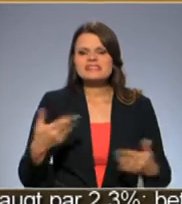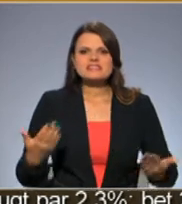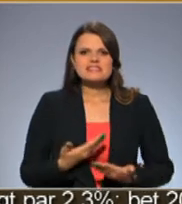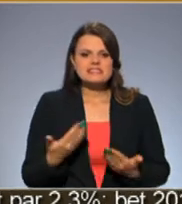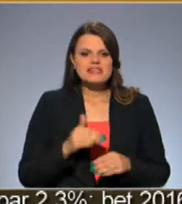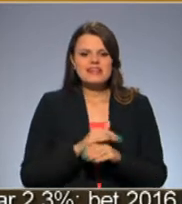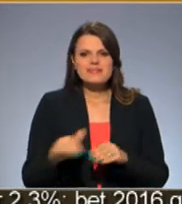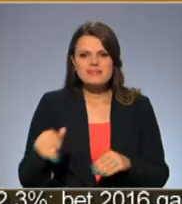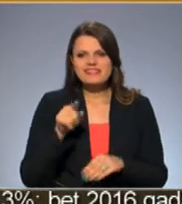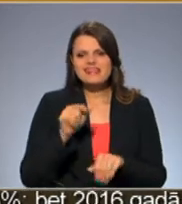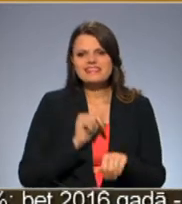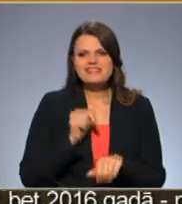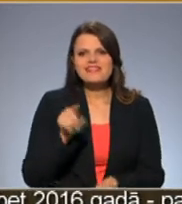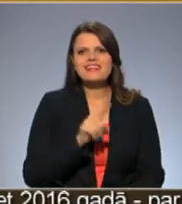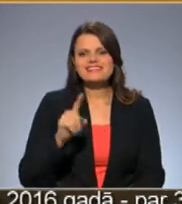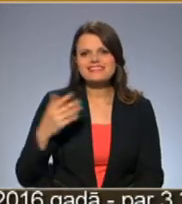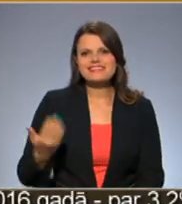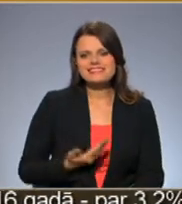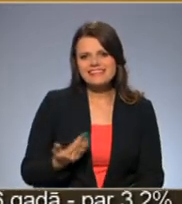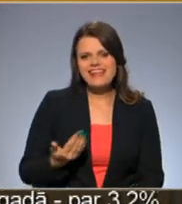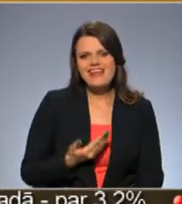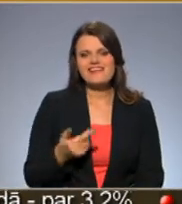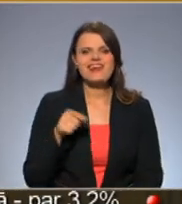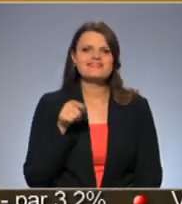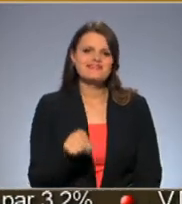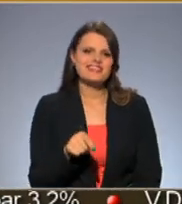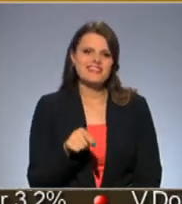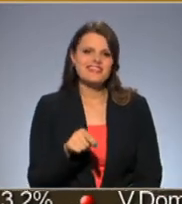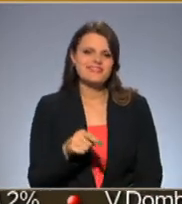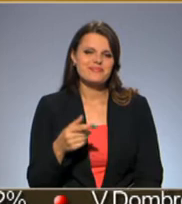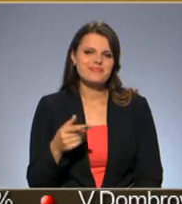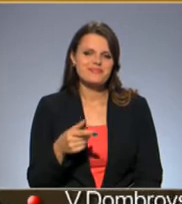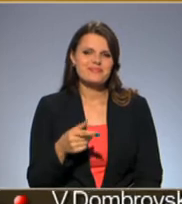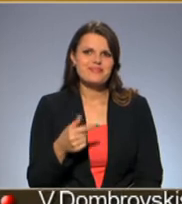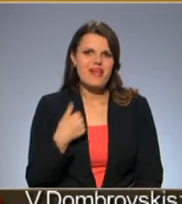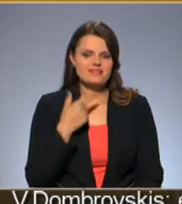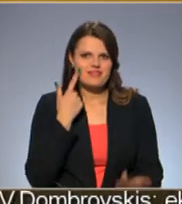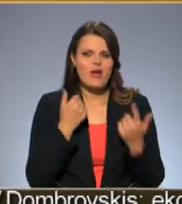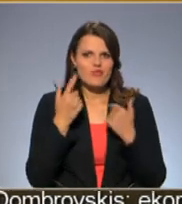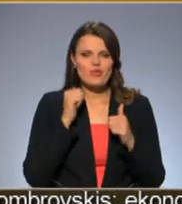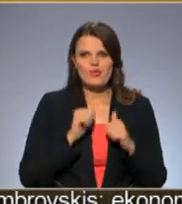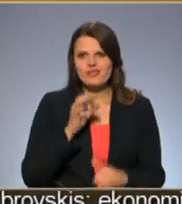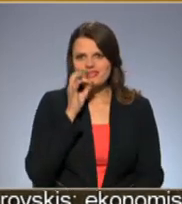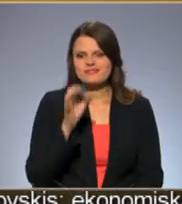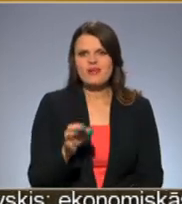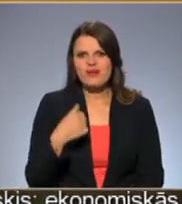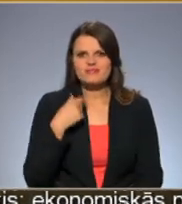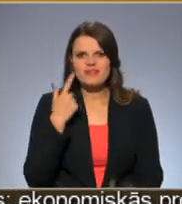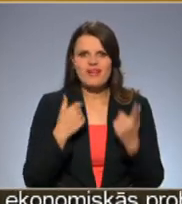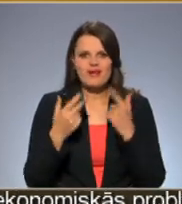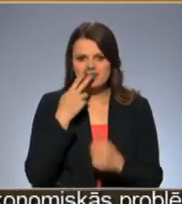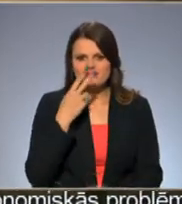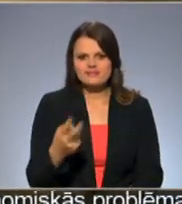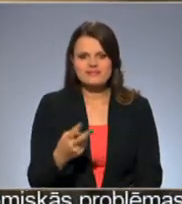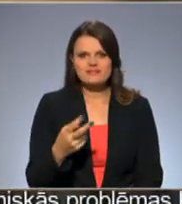dzīvas, pilnīgi tā sajūta, viņas ir dzīvas, ka tāds, nu, es raudāju, godīgi sakot, es raudāju,